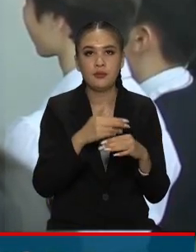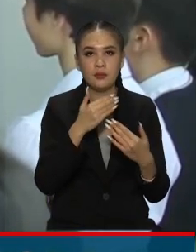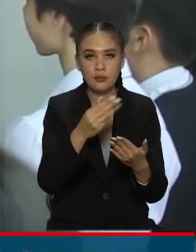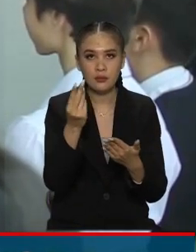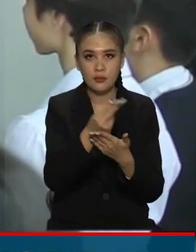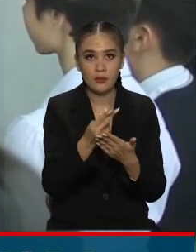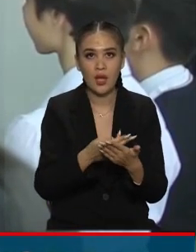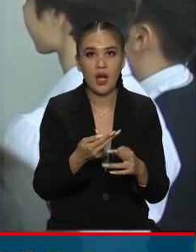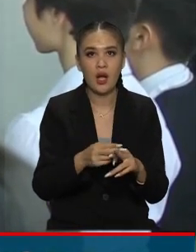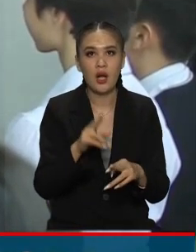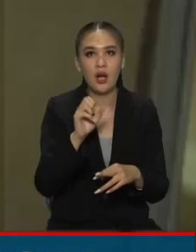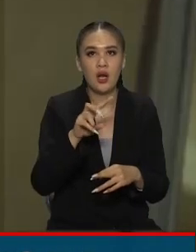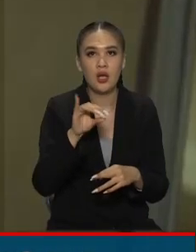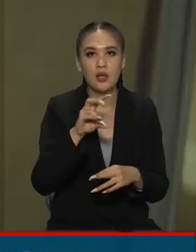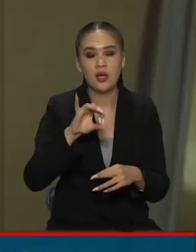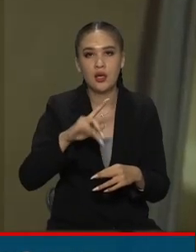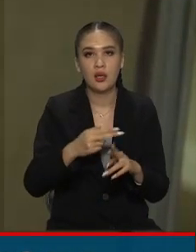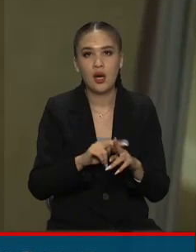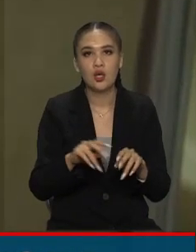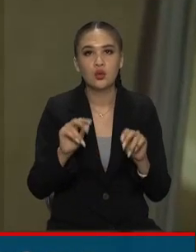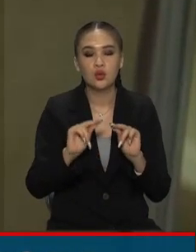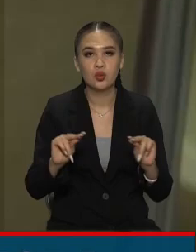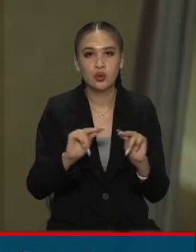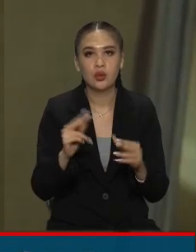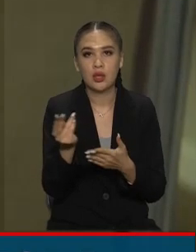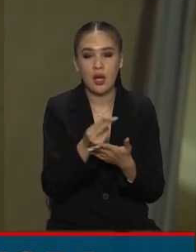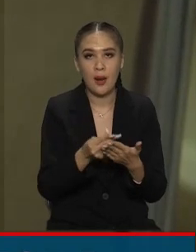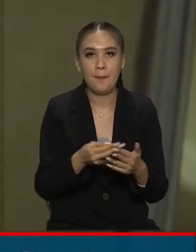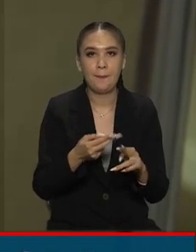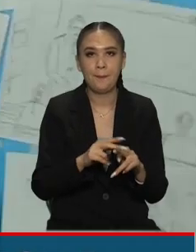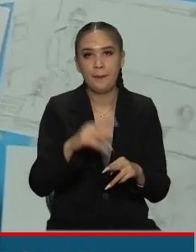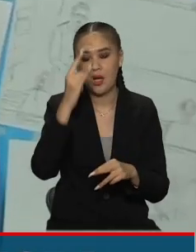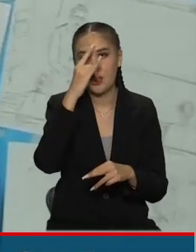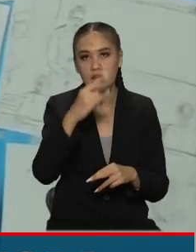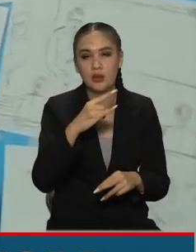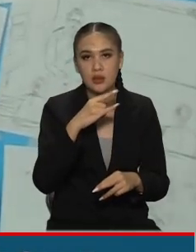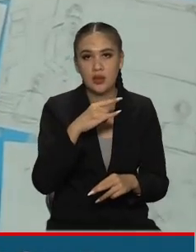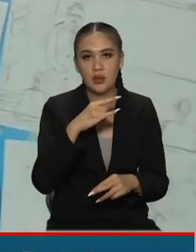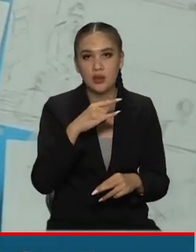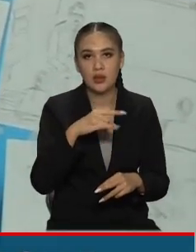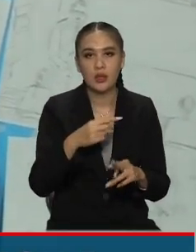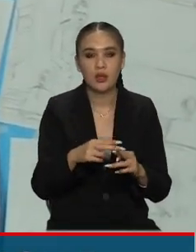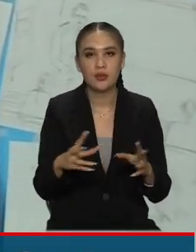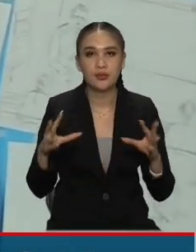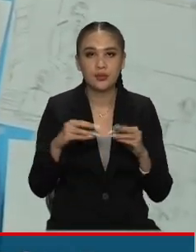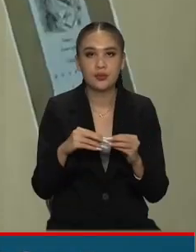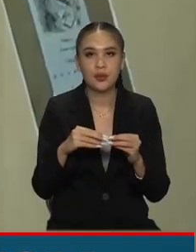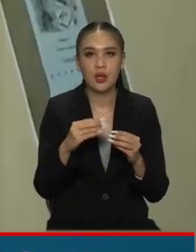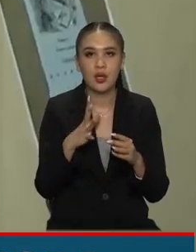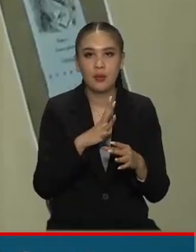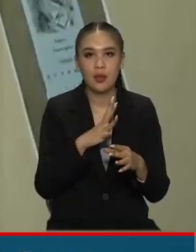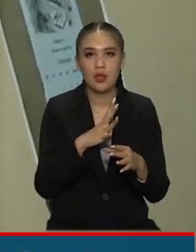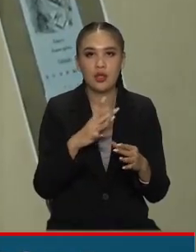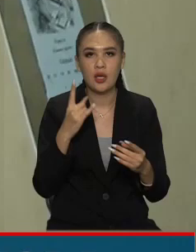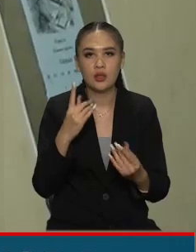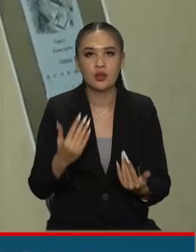рисунки украсили календарь. Вместе с учителем рисования, членом Союза художников Казахстана Ильсуяр Казаковой, они отобразили отрывки из жизни